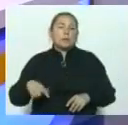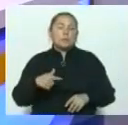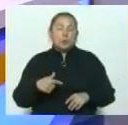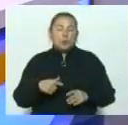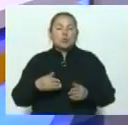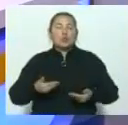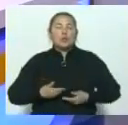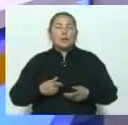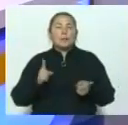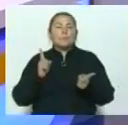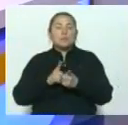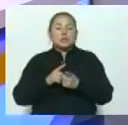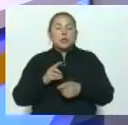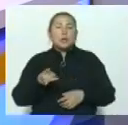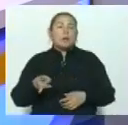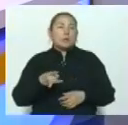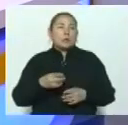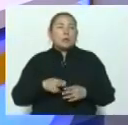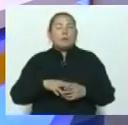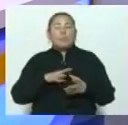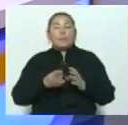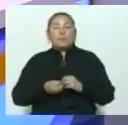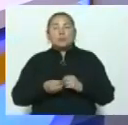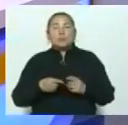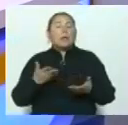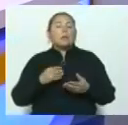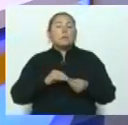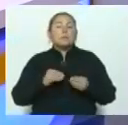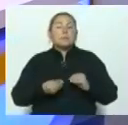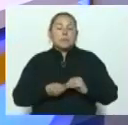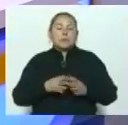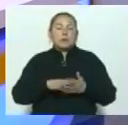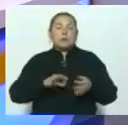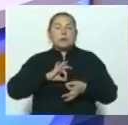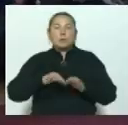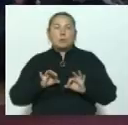ауданының тұрғындарымен кездесуінде айтылды. Ауданда бұдан өзге қандай мәселелер бар, келесі материалда